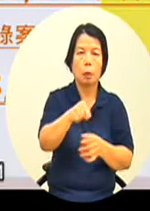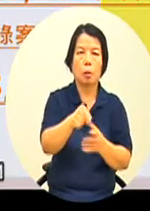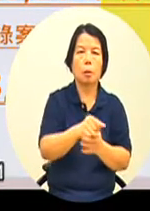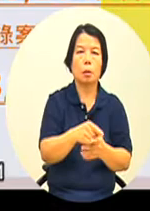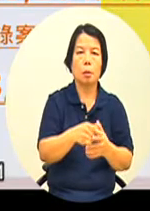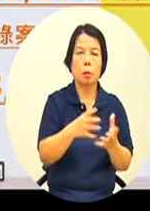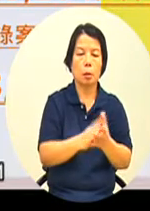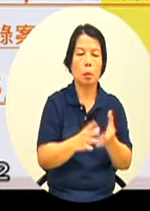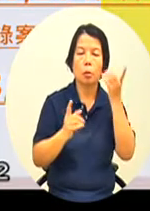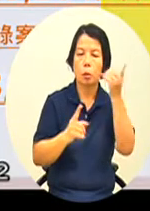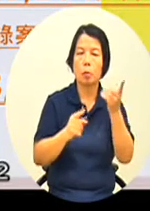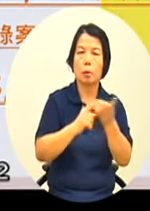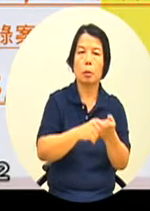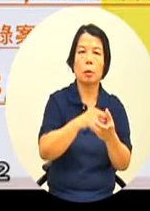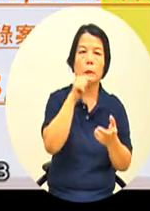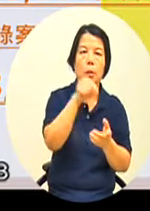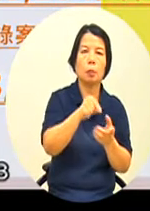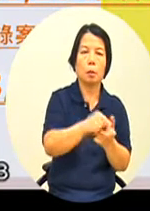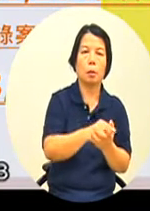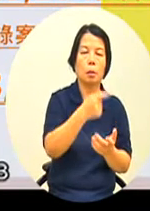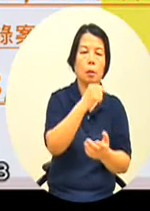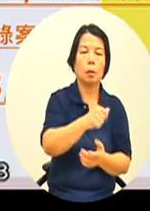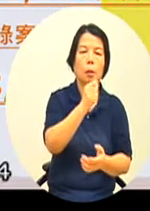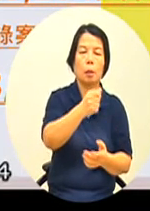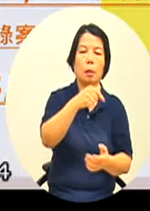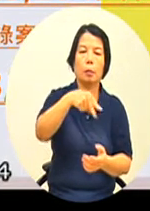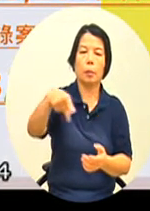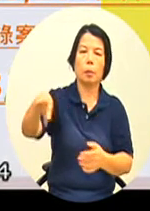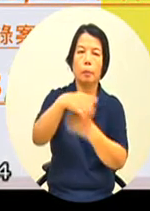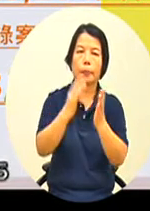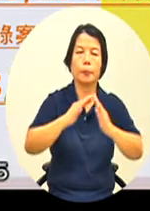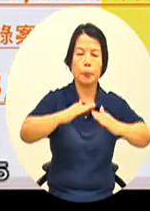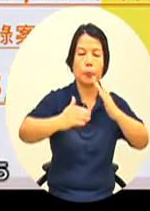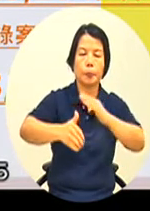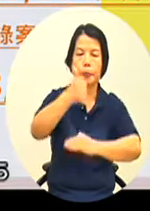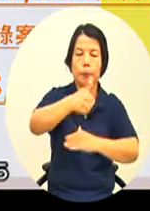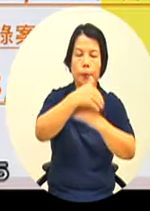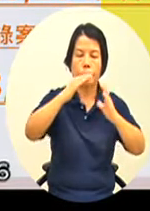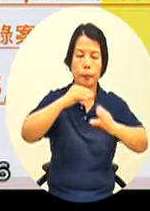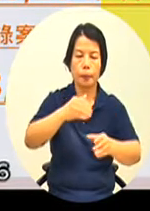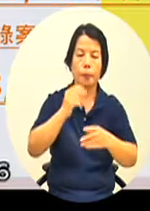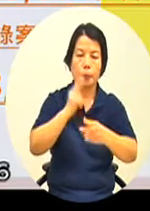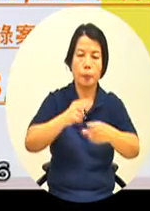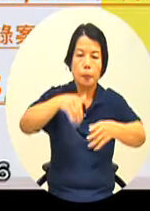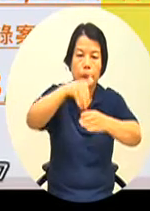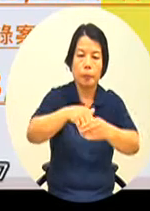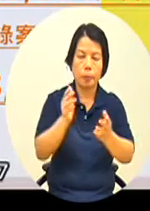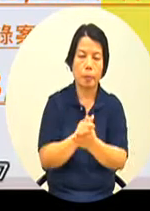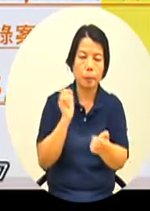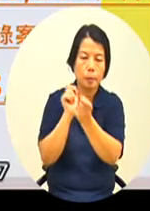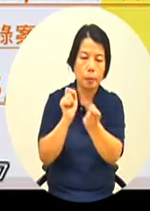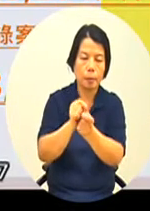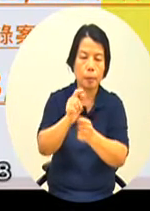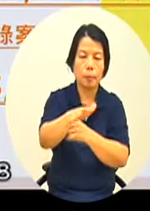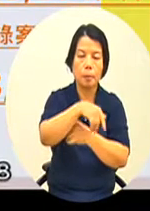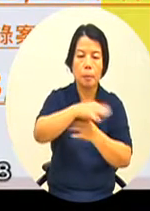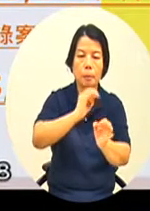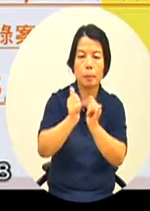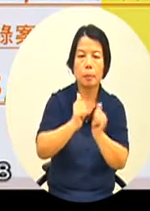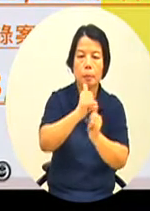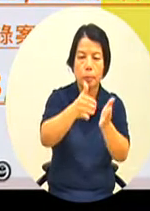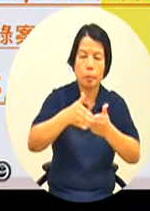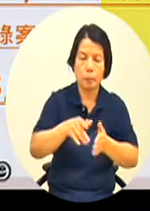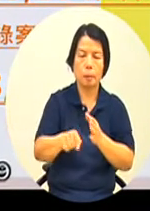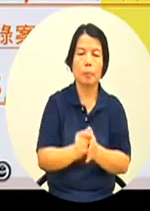APP， 有市长信箱、派工报修等六大功能，以更贴近使用者的需求。